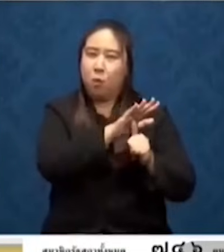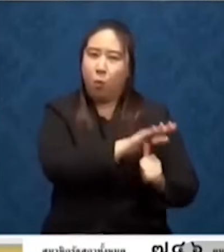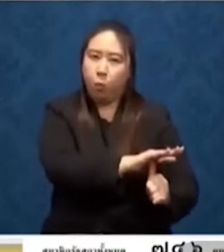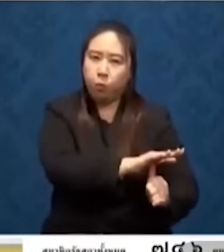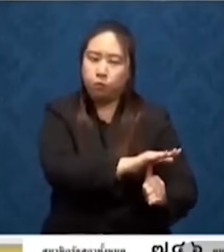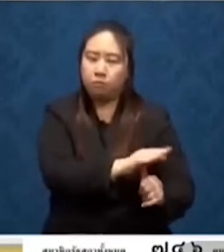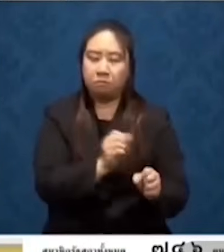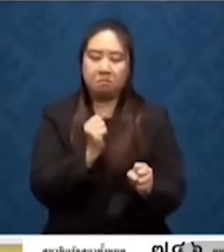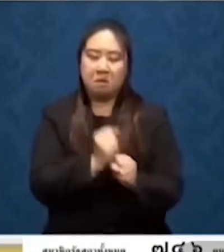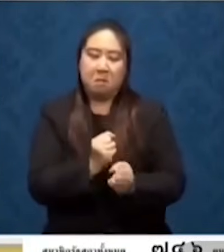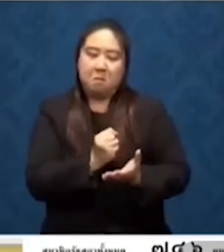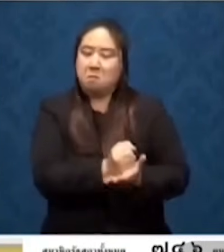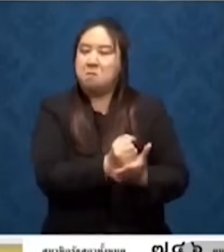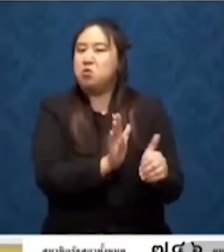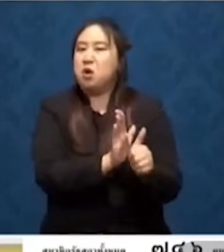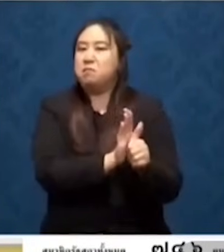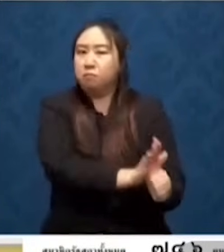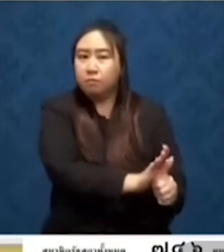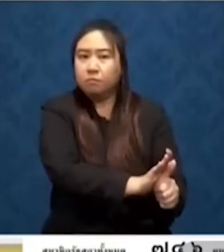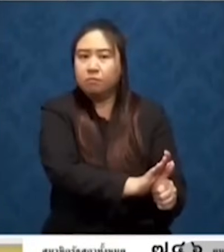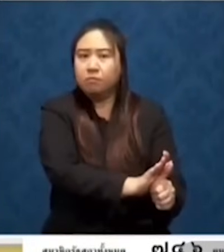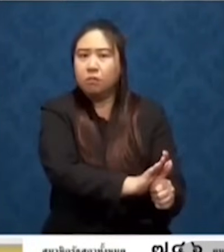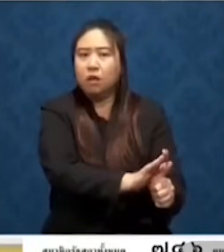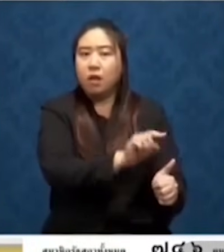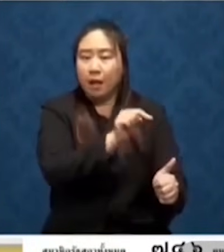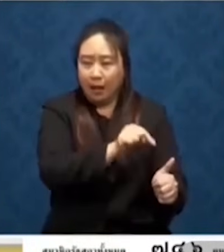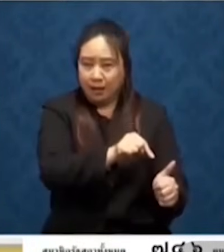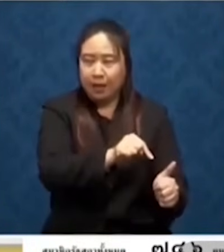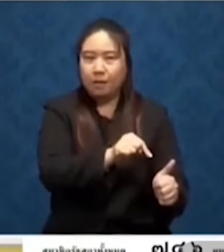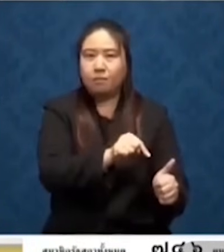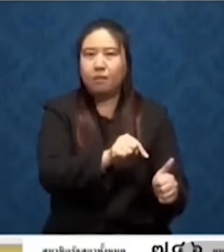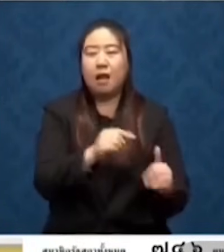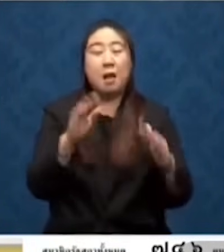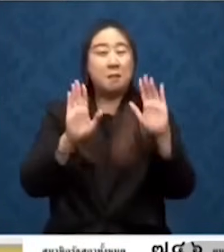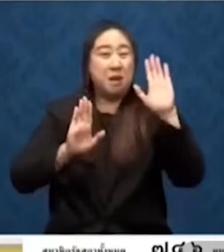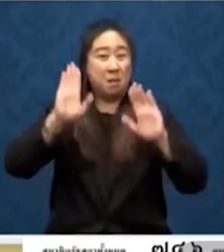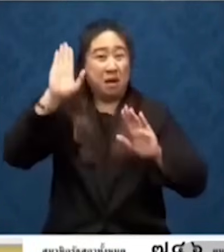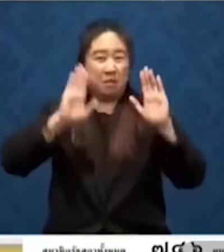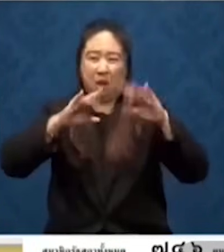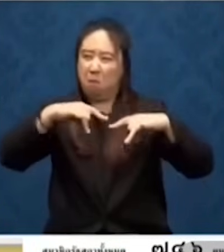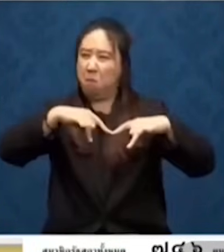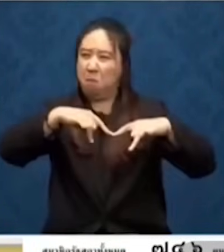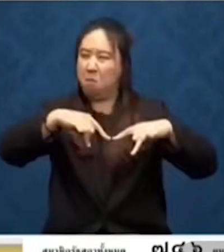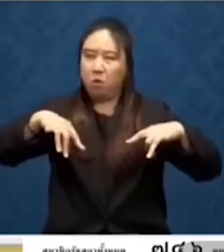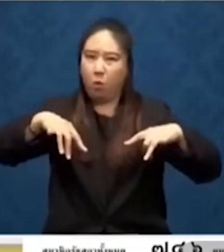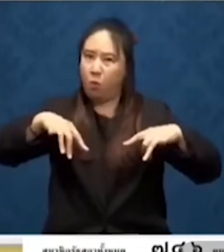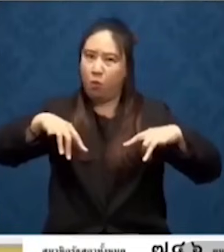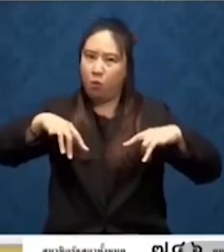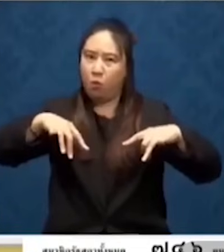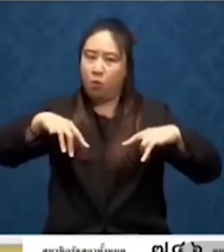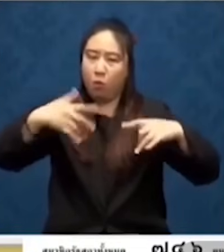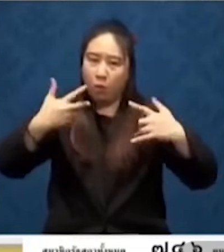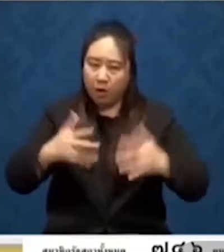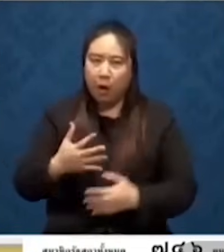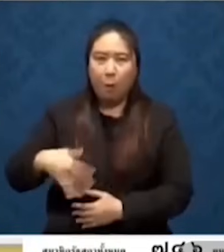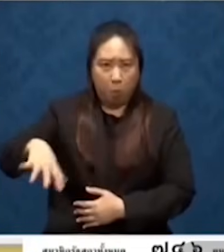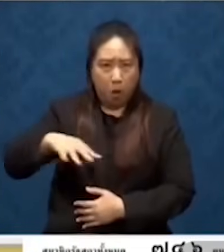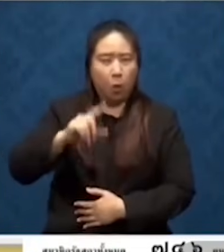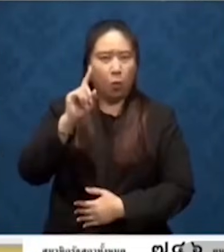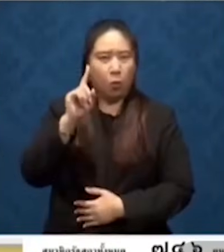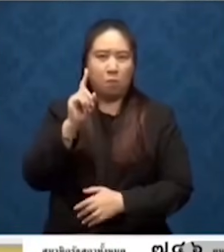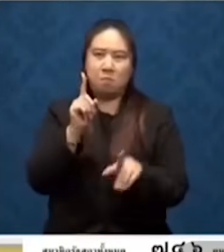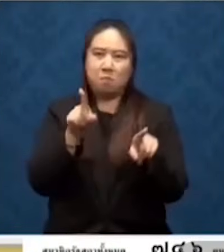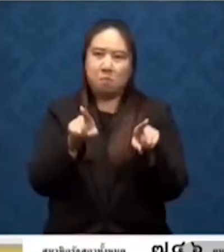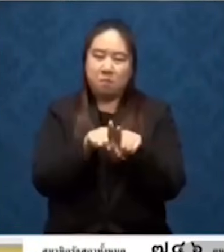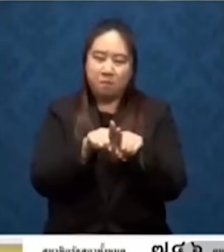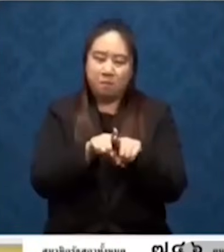ถูกเลือกปฏิบัตินั้นนอกเหนือจากขัดต่อหลักประชาธิปไตยแล้วเราจะควรไม่ควรจ